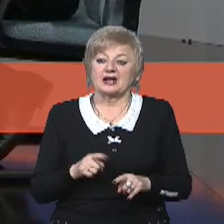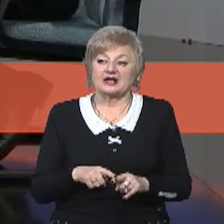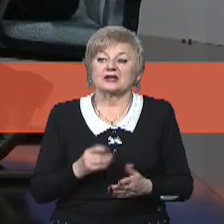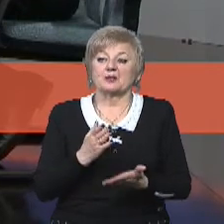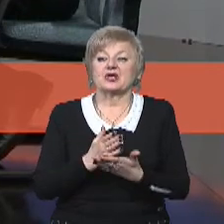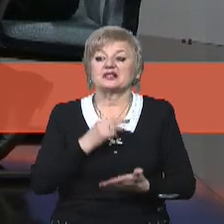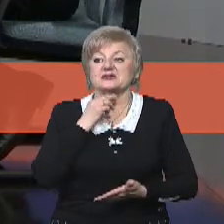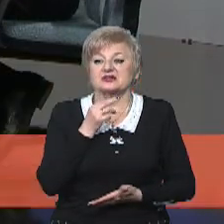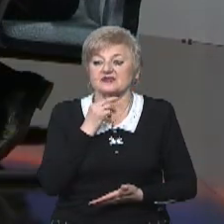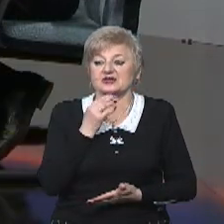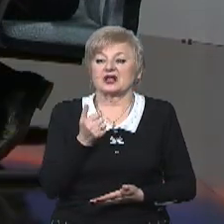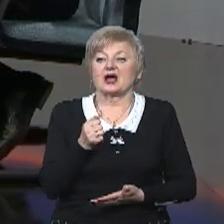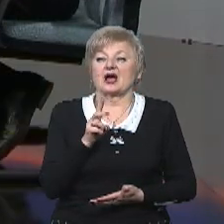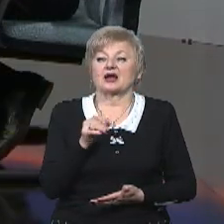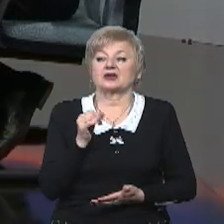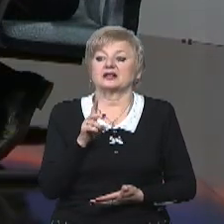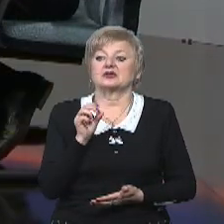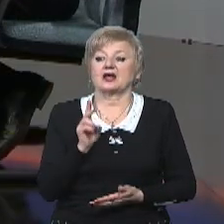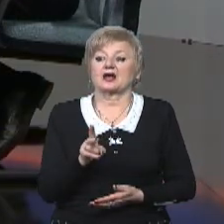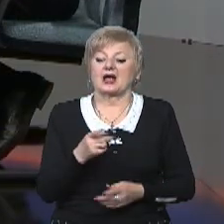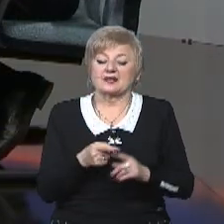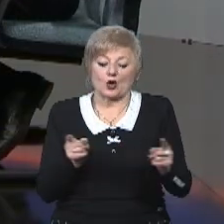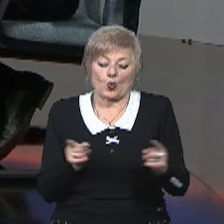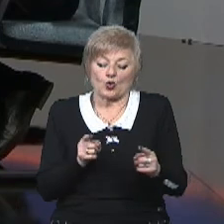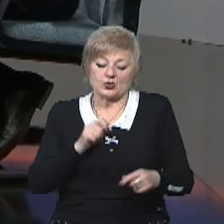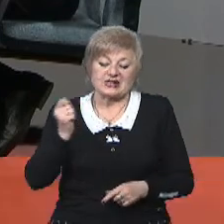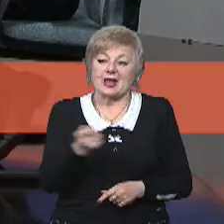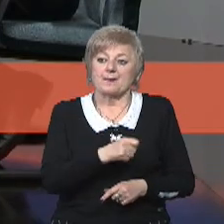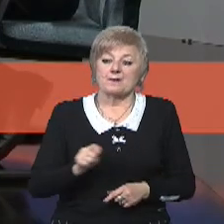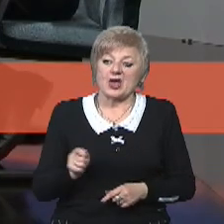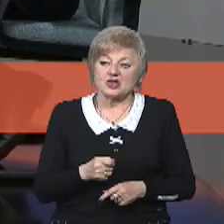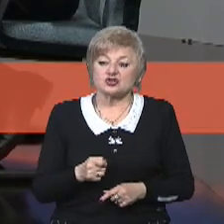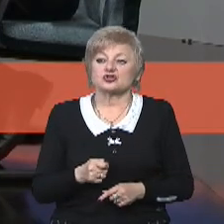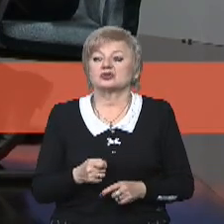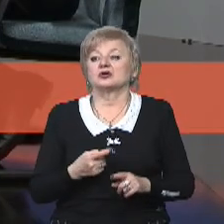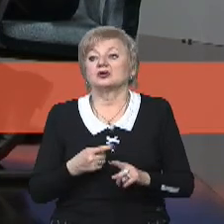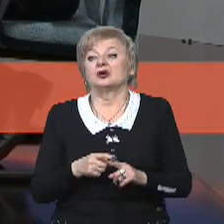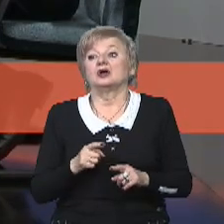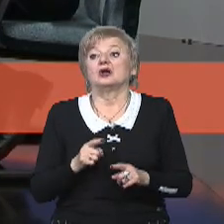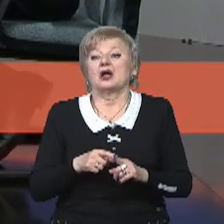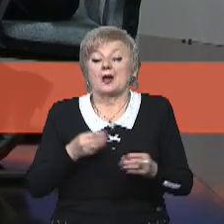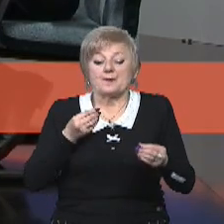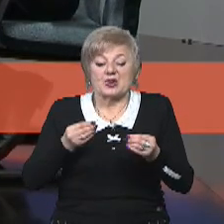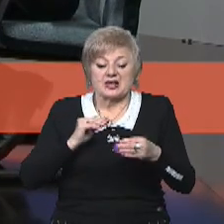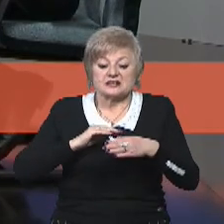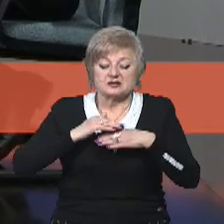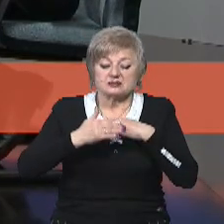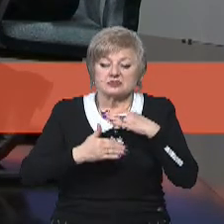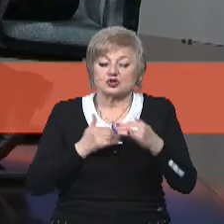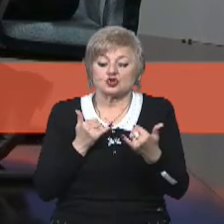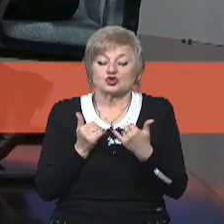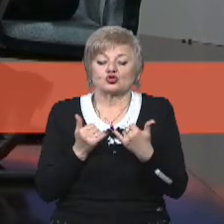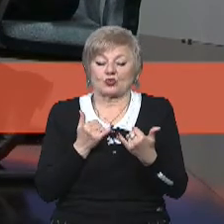увагу акінак. Це короткий скіфський меч, який плакований тонкими пластинами із